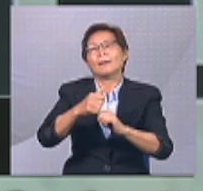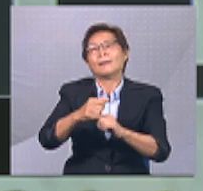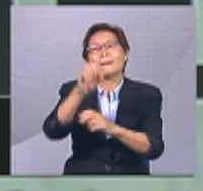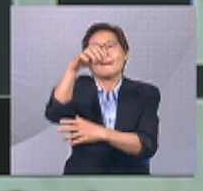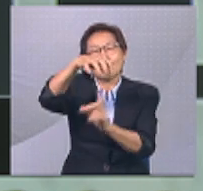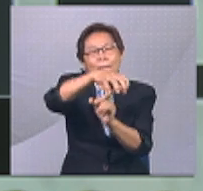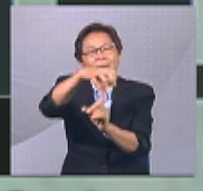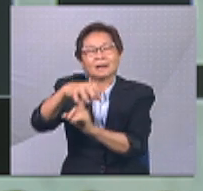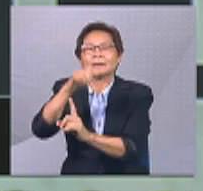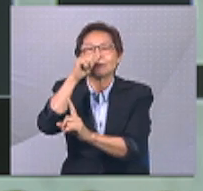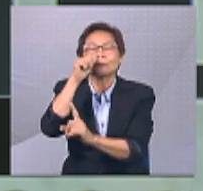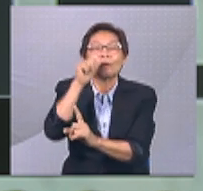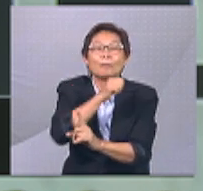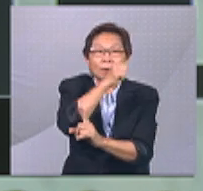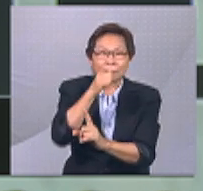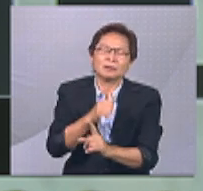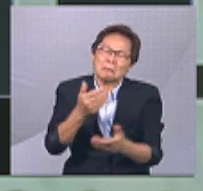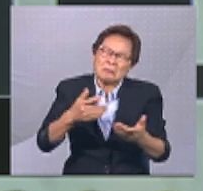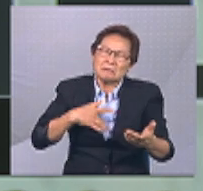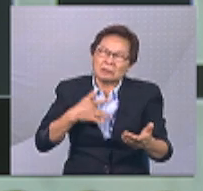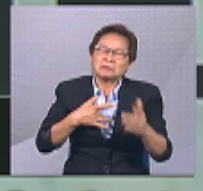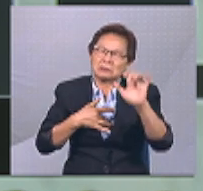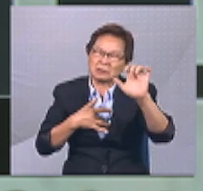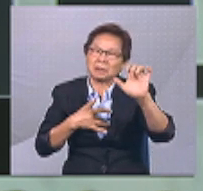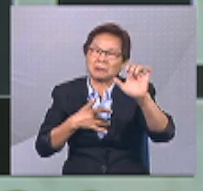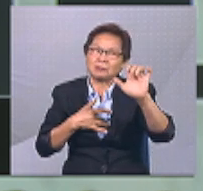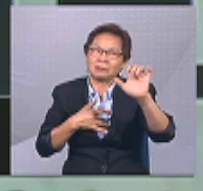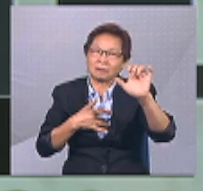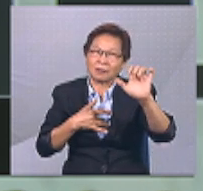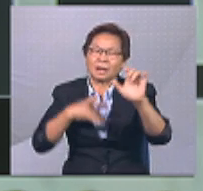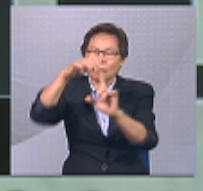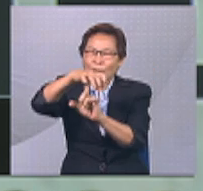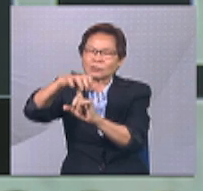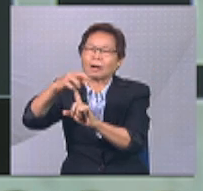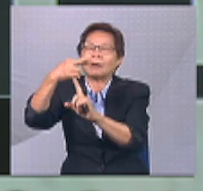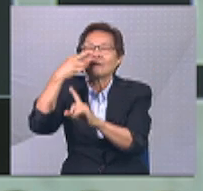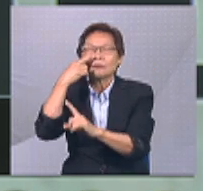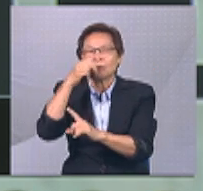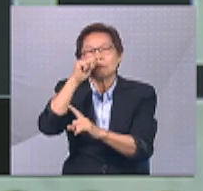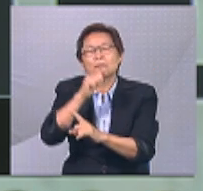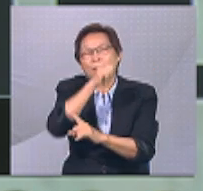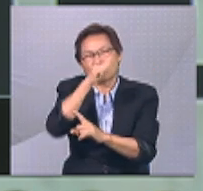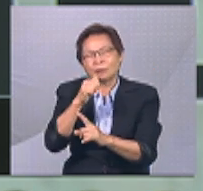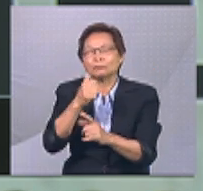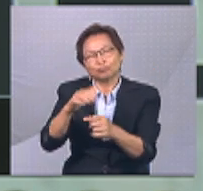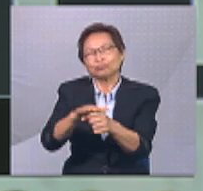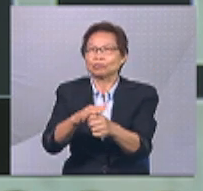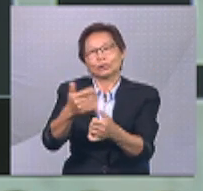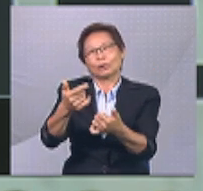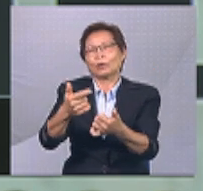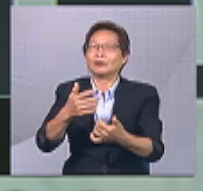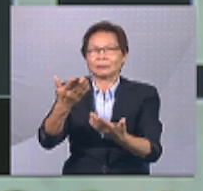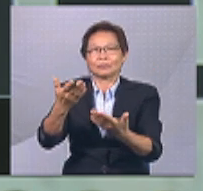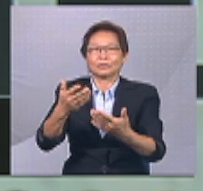rasa e-bazar Ramadan tu mungkin dapat memenuhi kriteria ataupun kriteria di